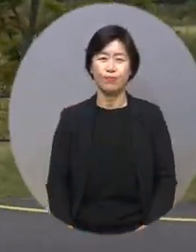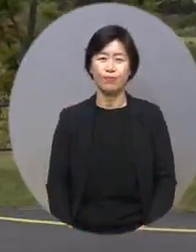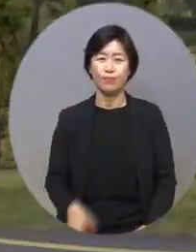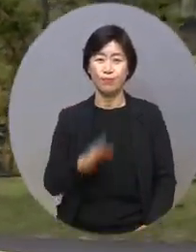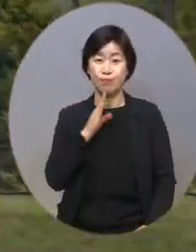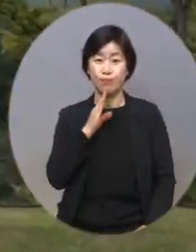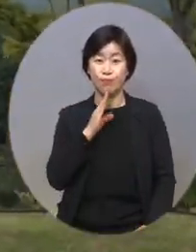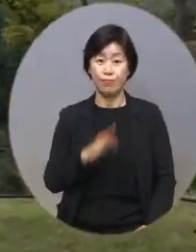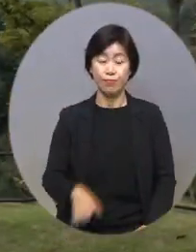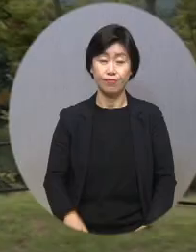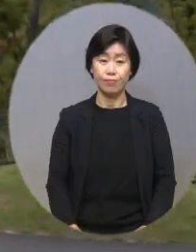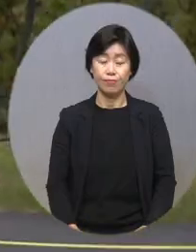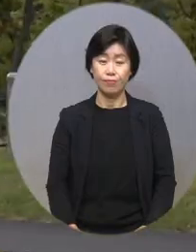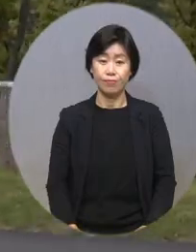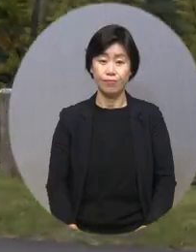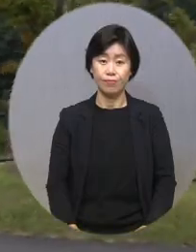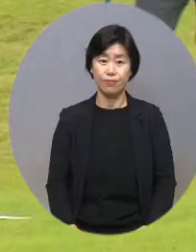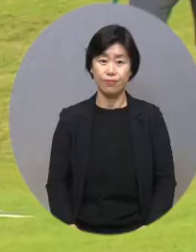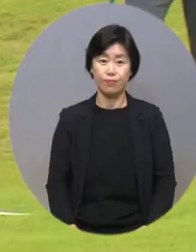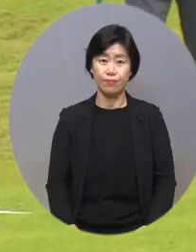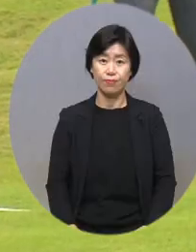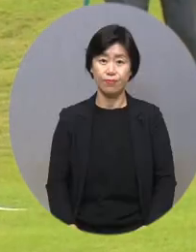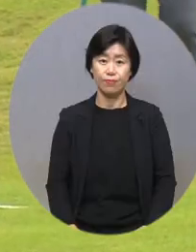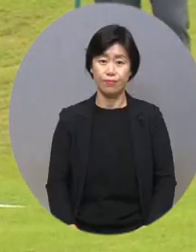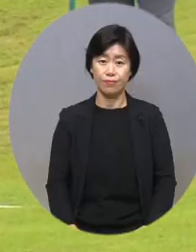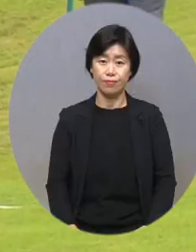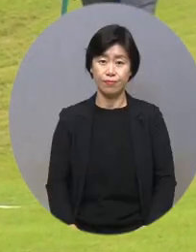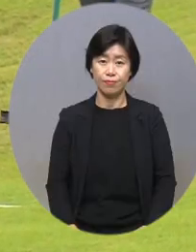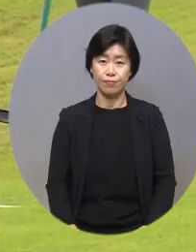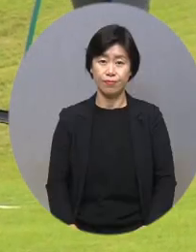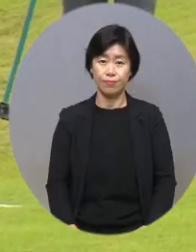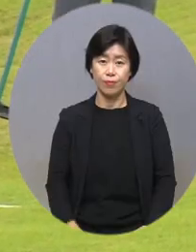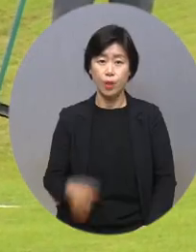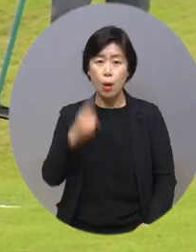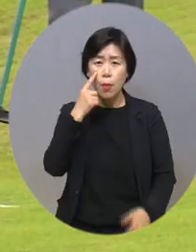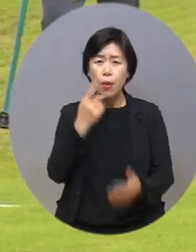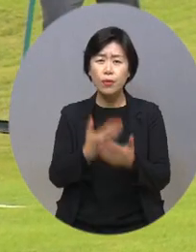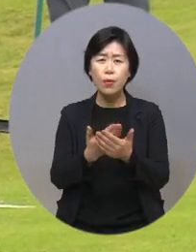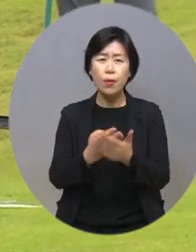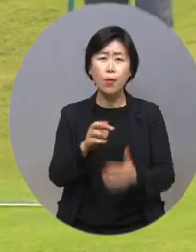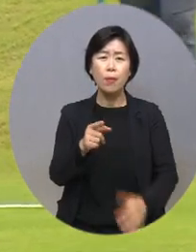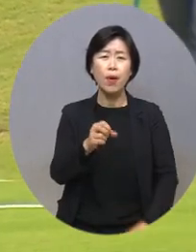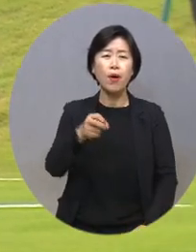진짜. 와. 보여줘. 벙커는 이렇게다.